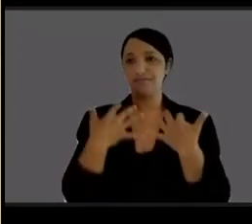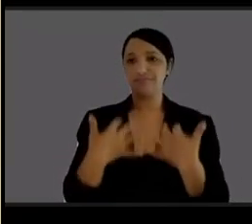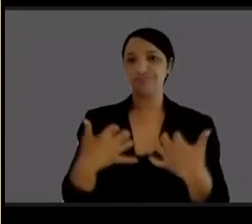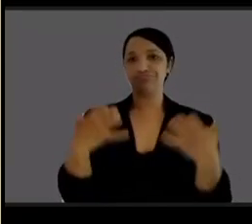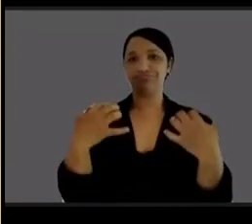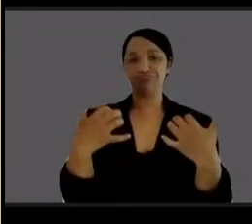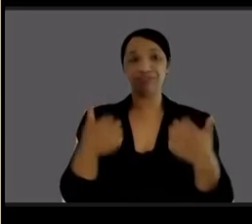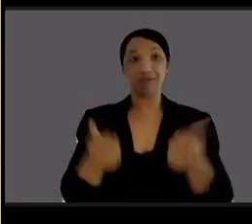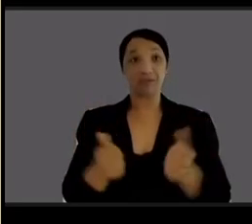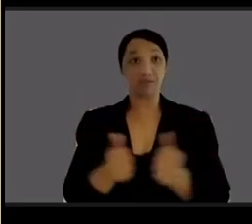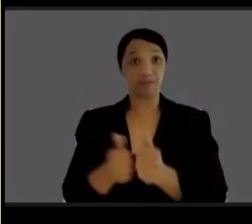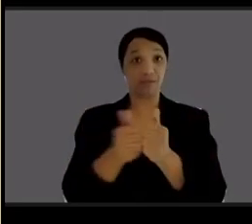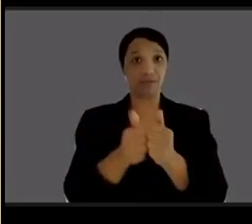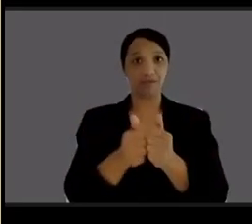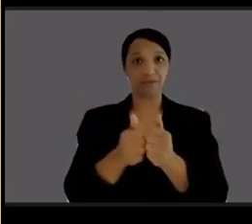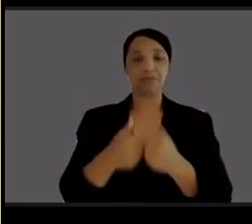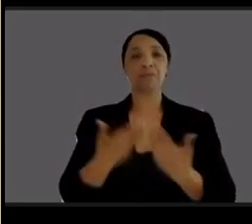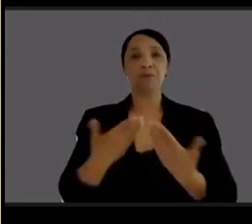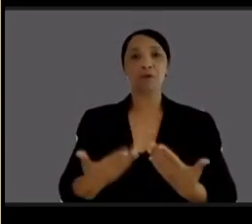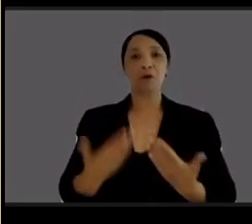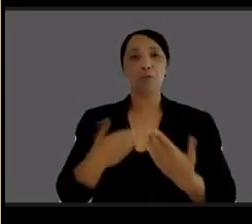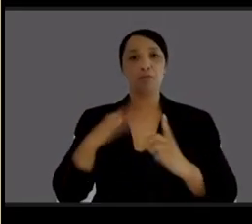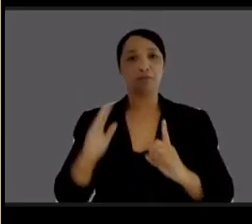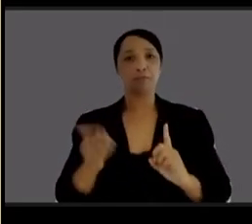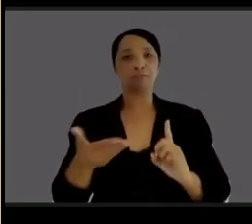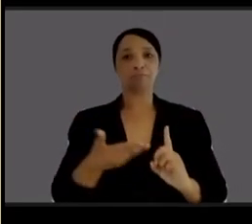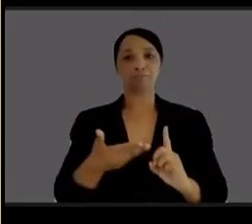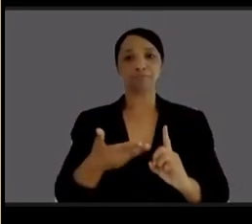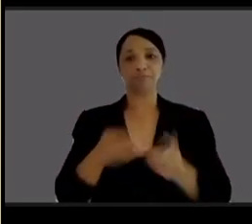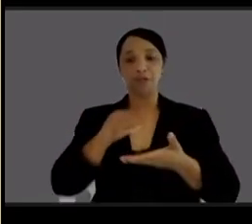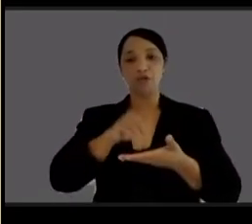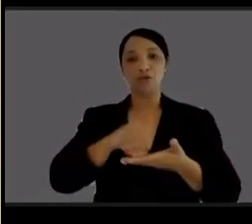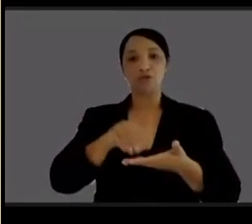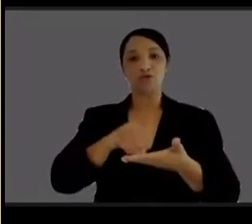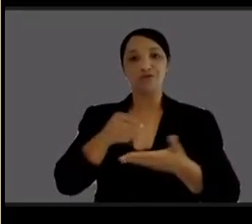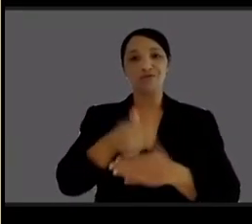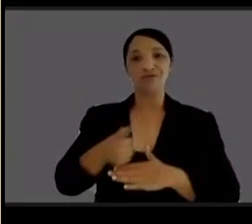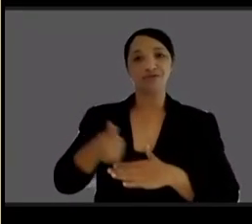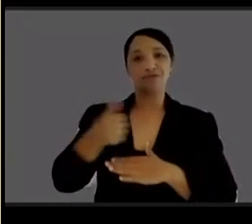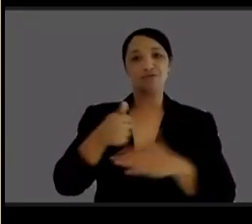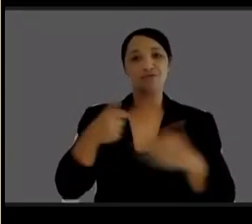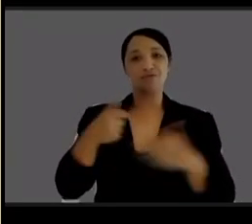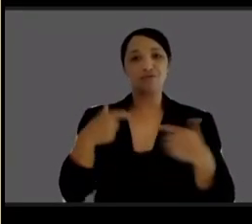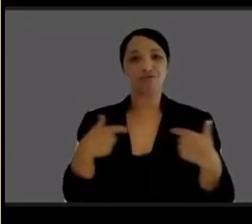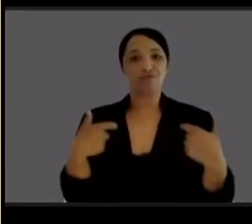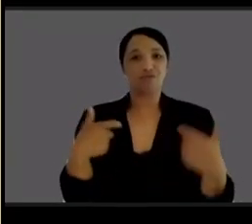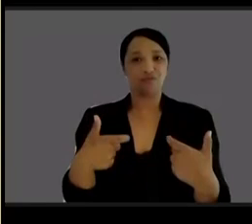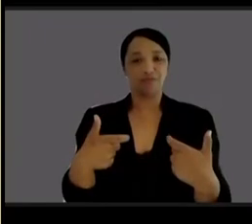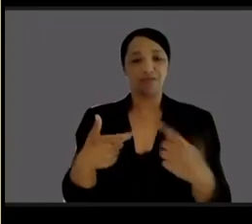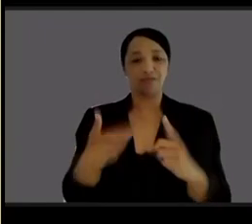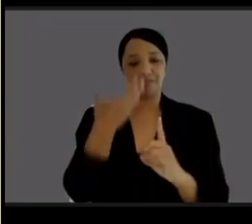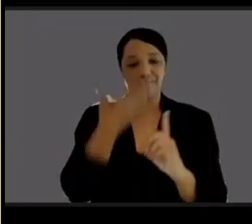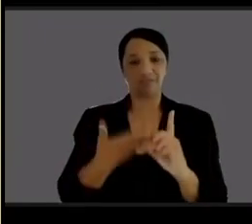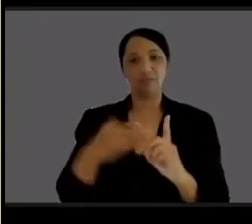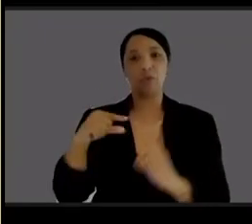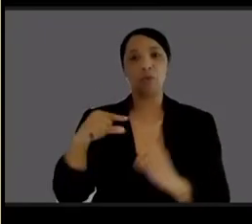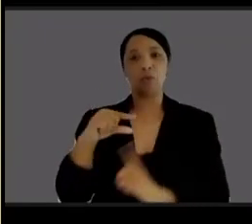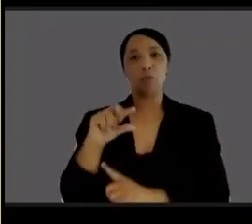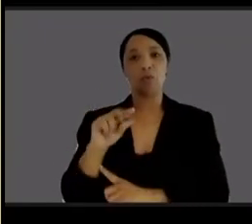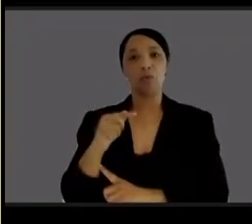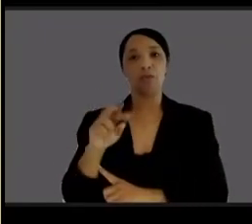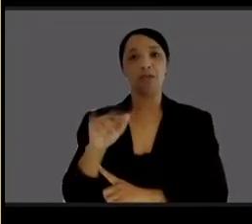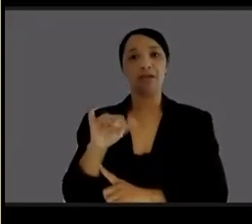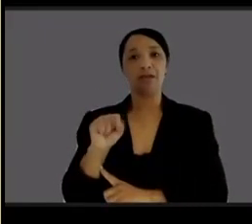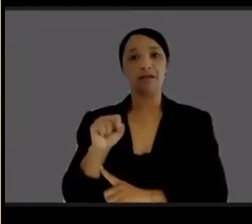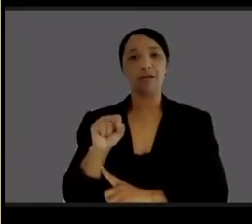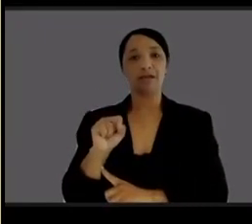participants. C'est un honneur pour moi de vous présenter ici le secrétaire général des Nations Unies, Monsieur Antonio